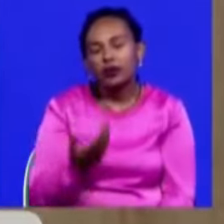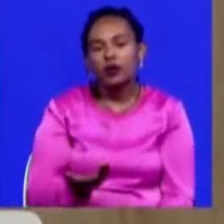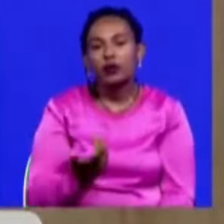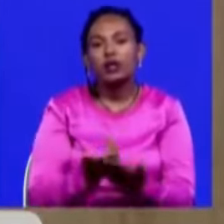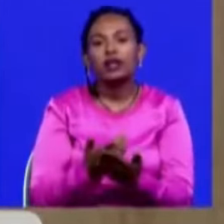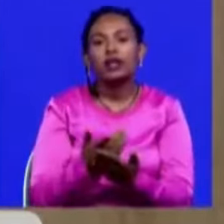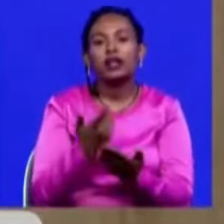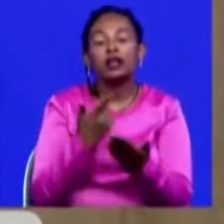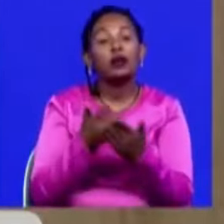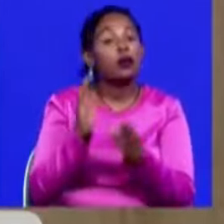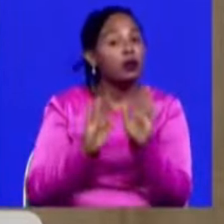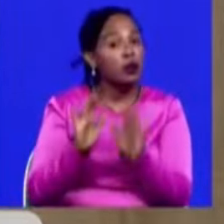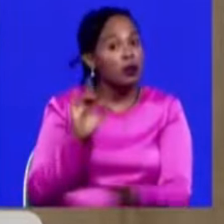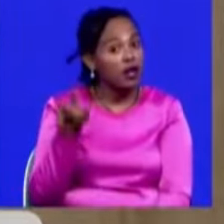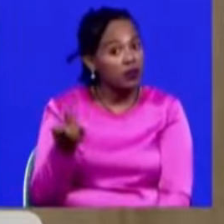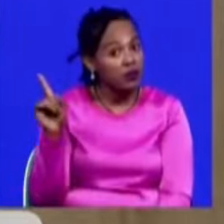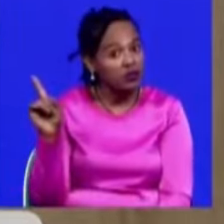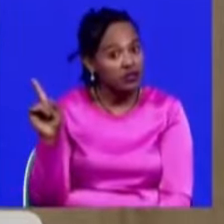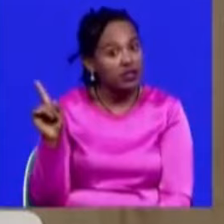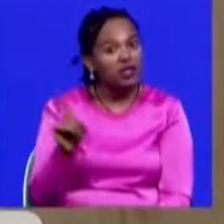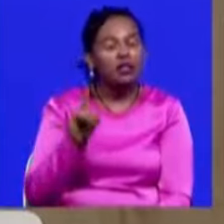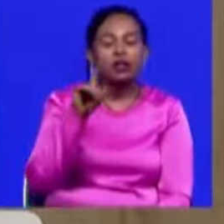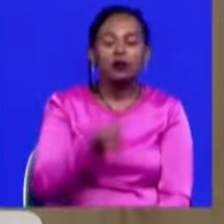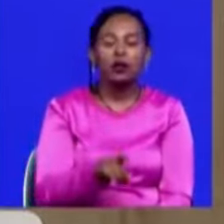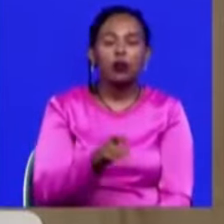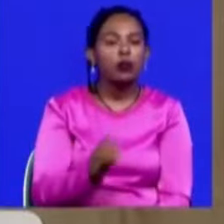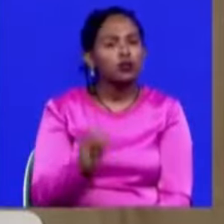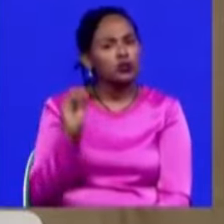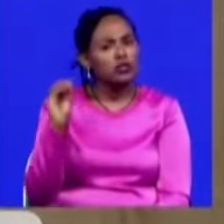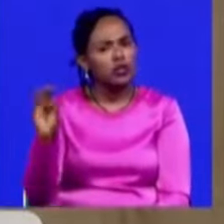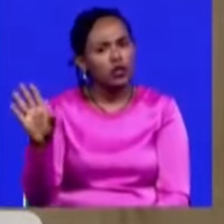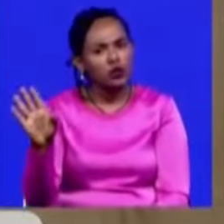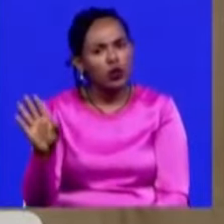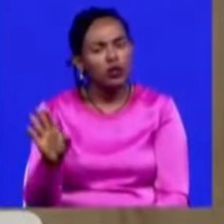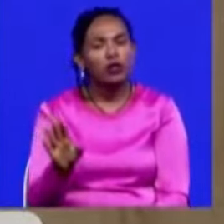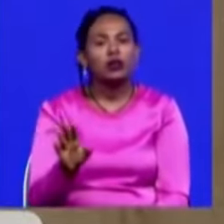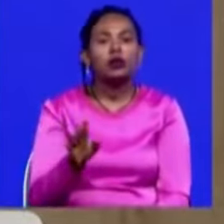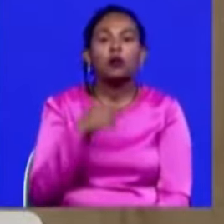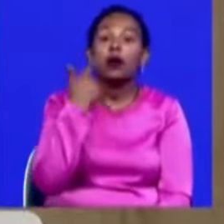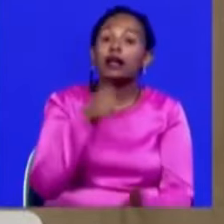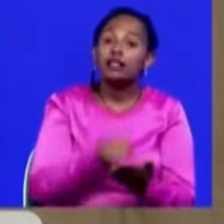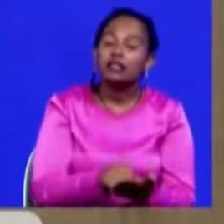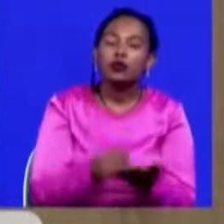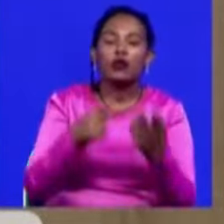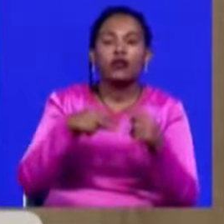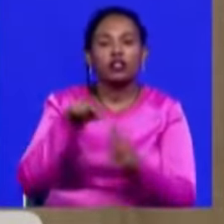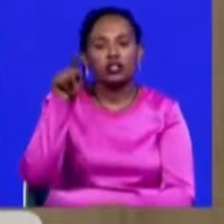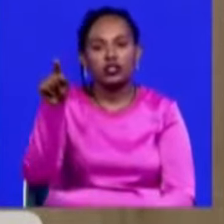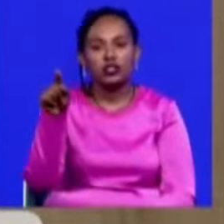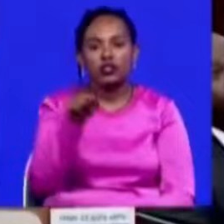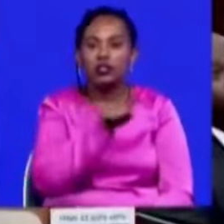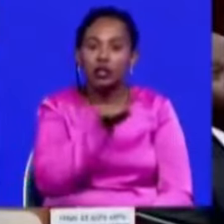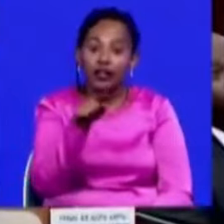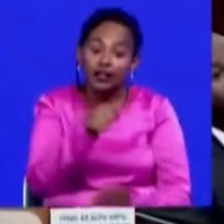ቤት መገምገም አለበት። የሚገባቸው ይሰጣቸዋል። ማን ያጸደቀው? ፌዴሬሽን ያጸደቀው፣ እናንተ